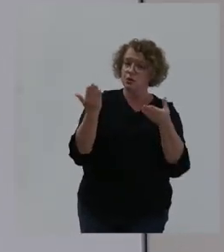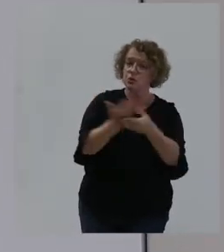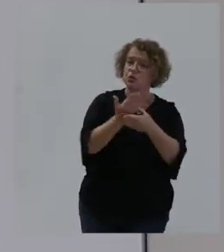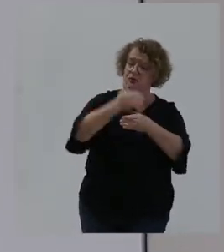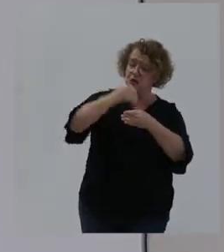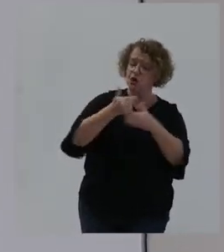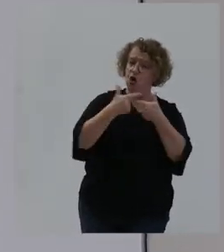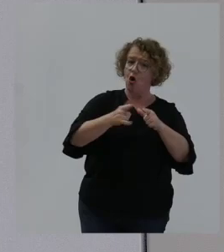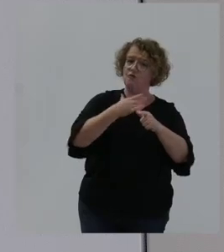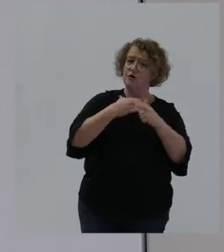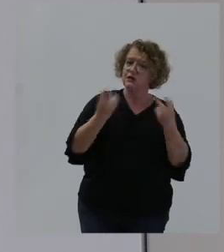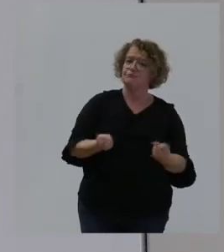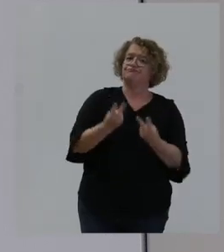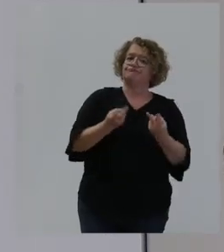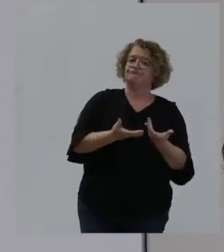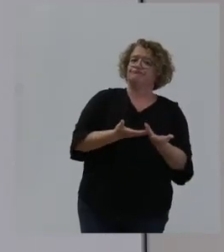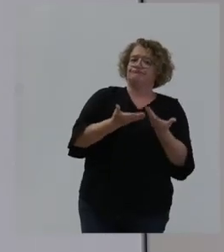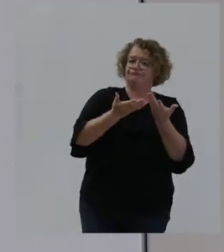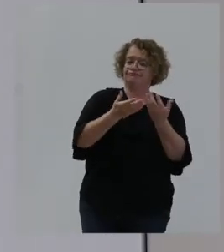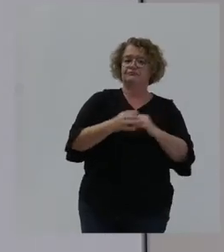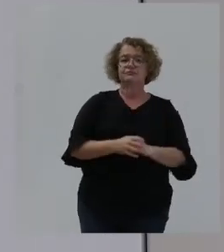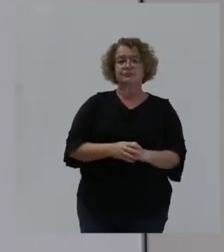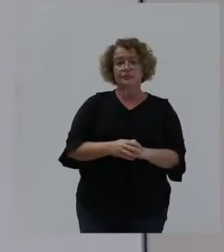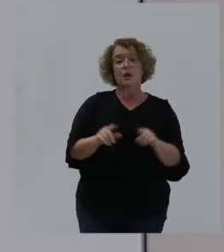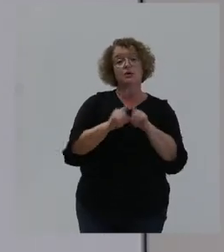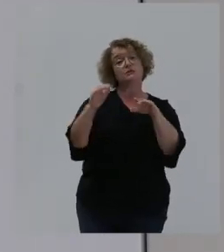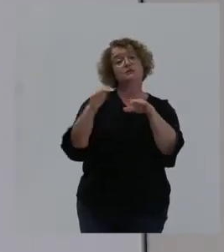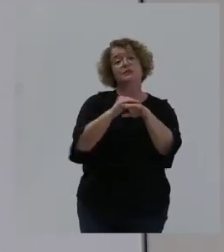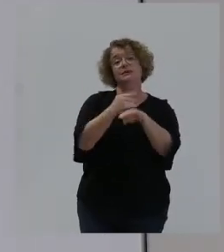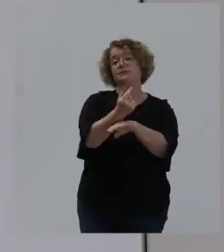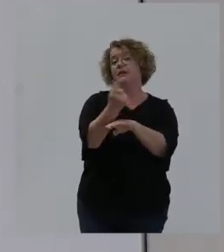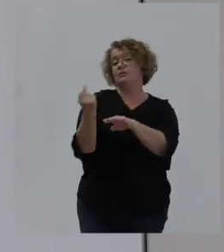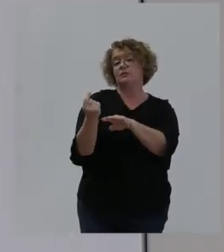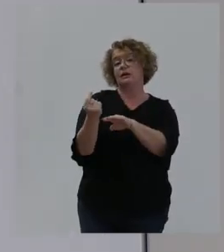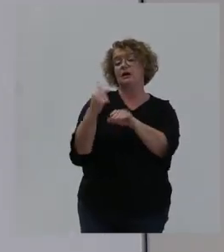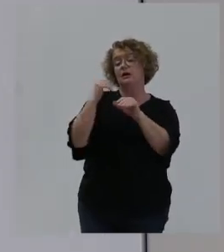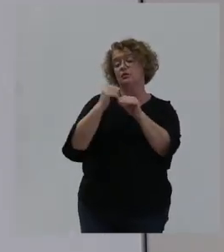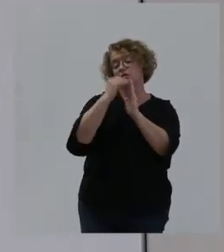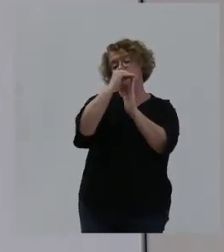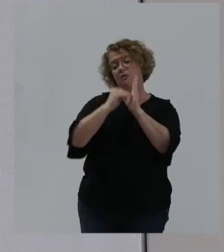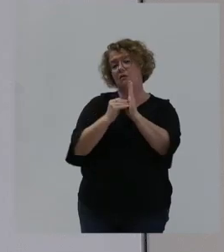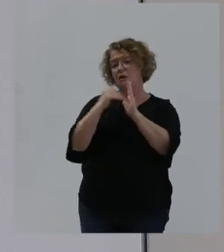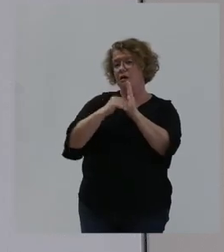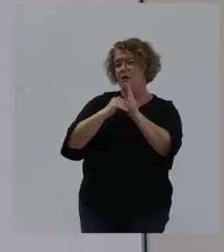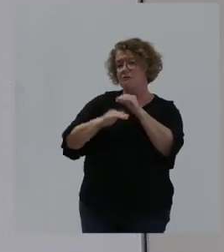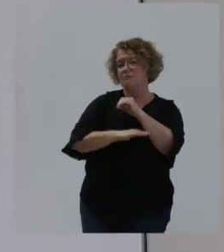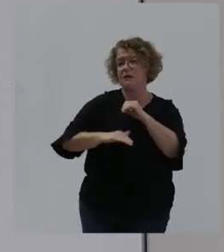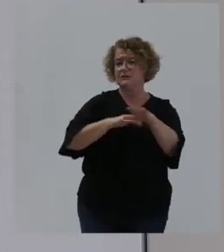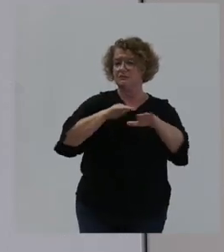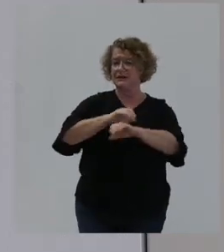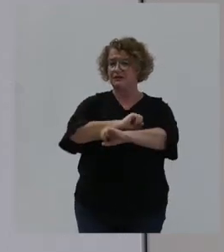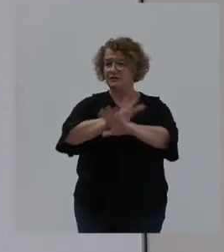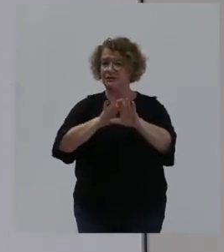francophonie. De manière générale, le développement de notre politique partenariale implique, là encore ce sont des points de méthode, d'améliorer